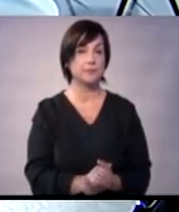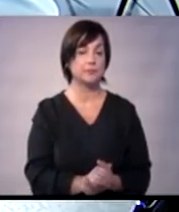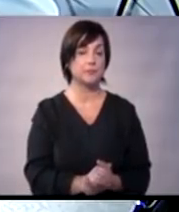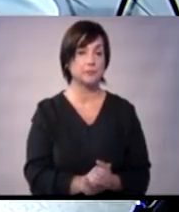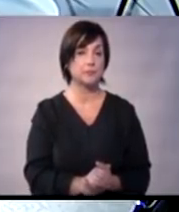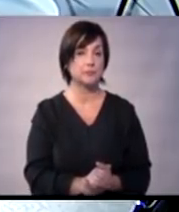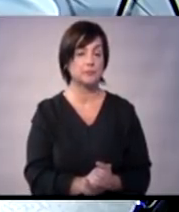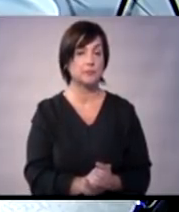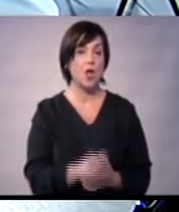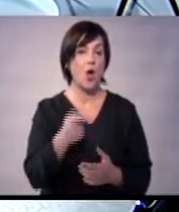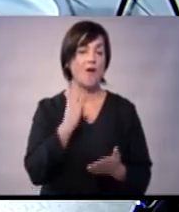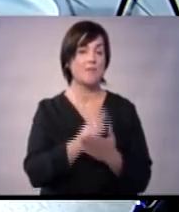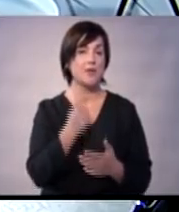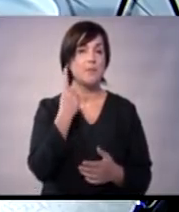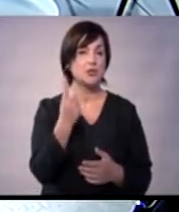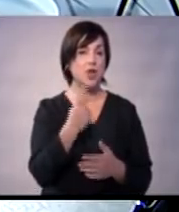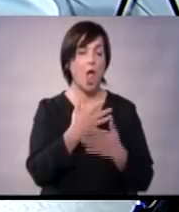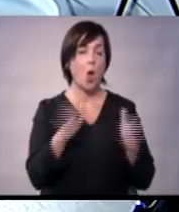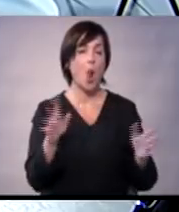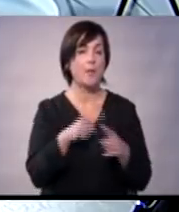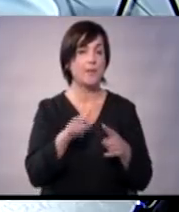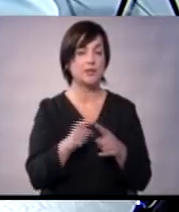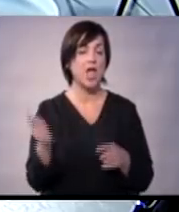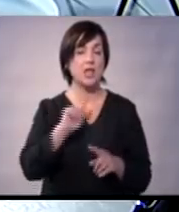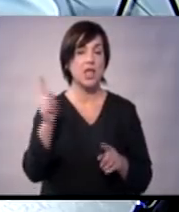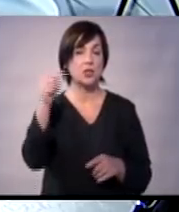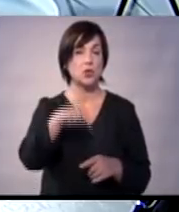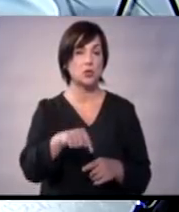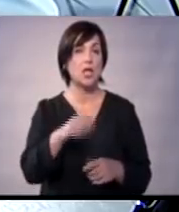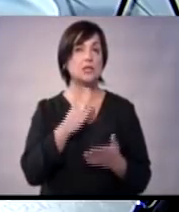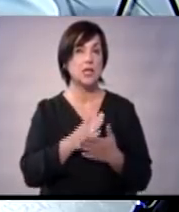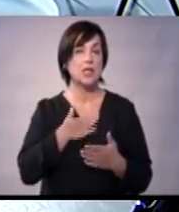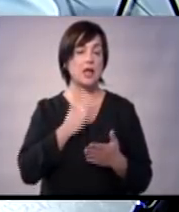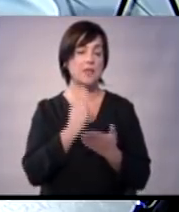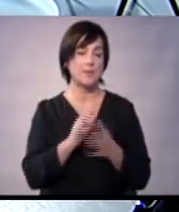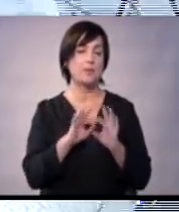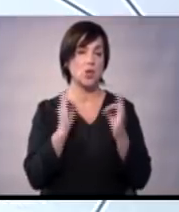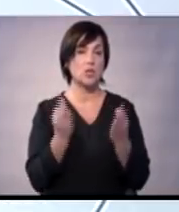и тоа ми беше една од големите причини да не присуствувам, пошто сакам да бидам со семејство.